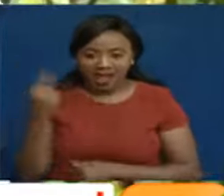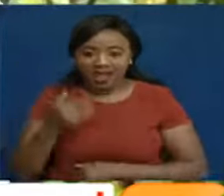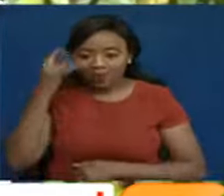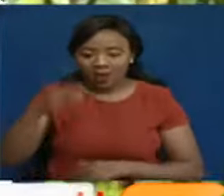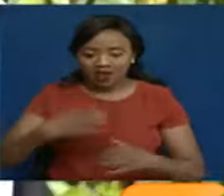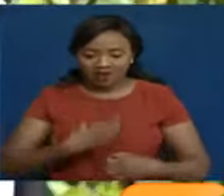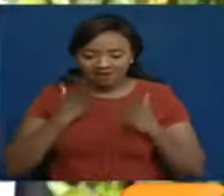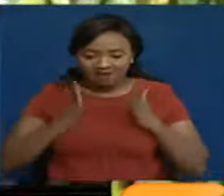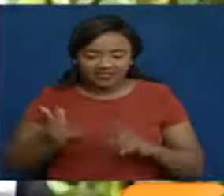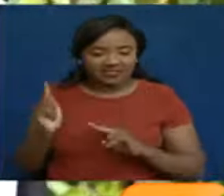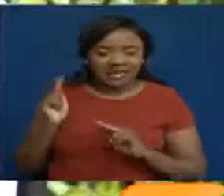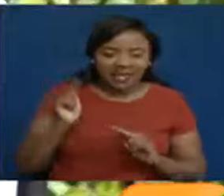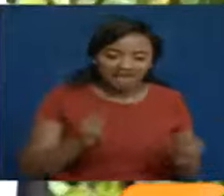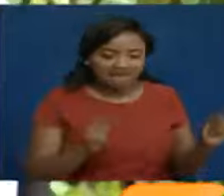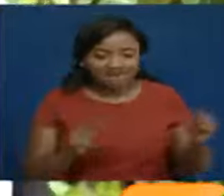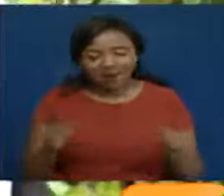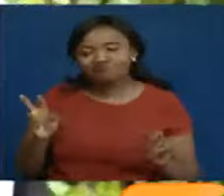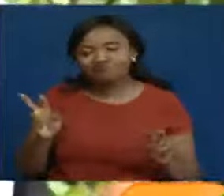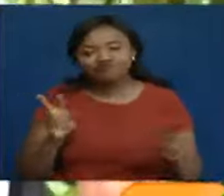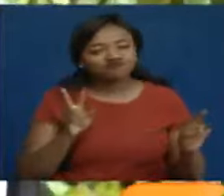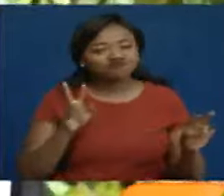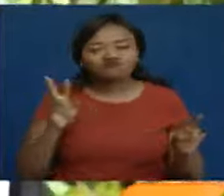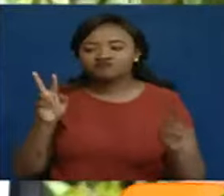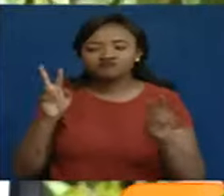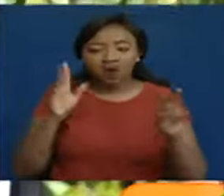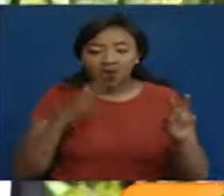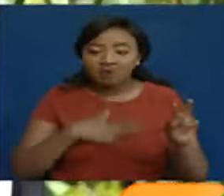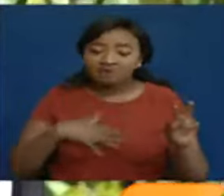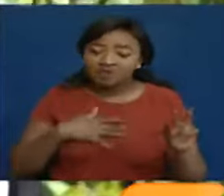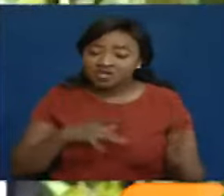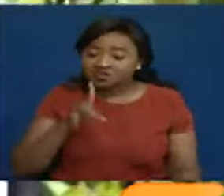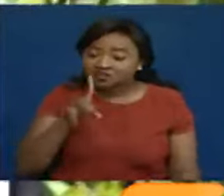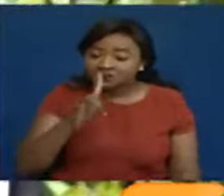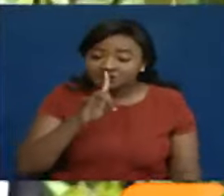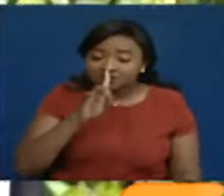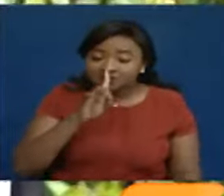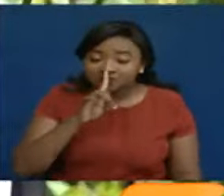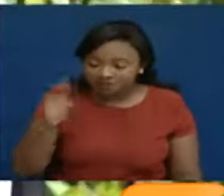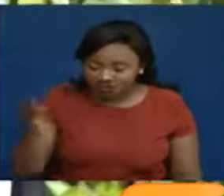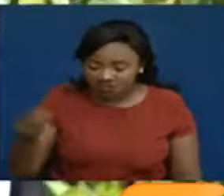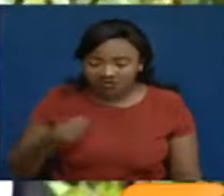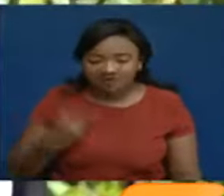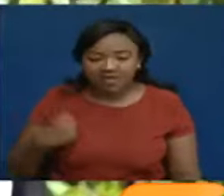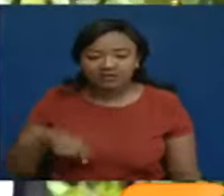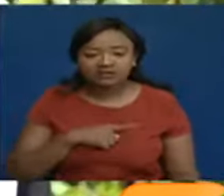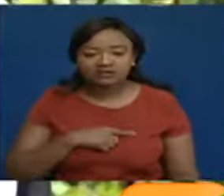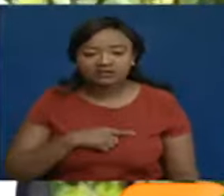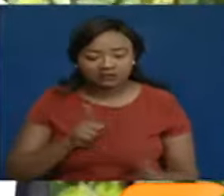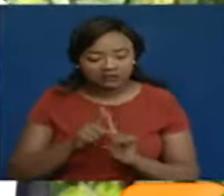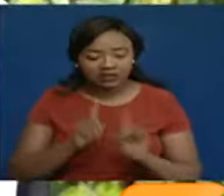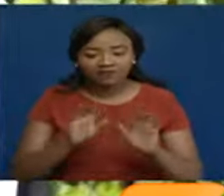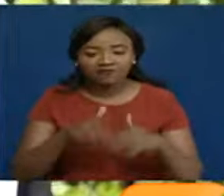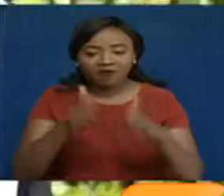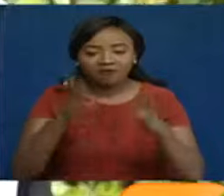utalii. Sasa nawaomba wagawe sehemu za fedha wapewe wakulima pia